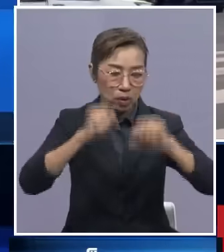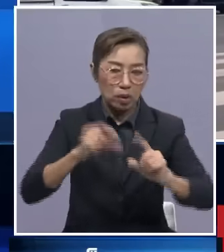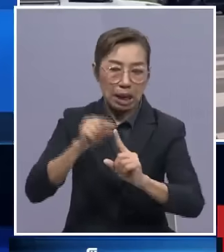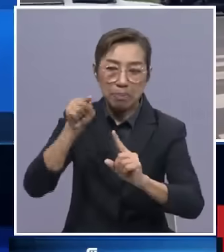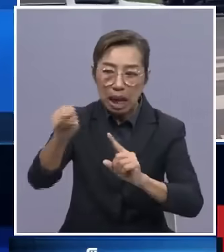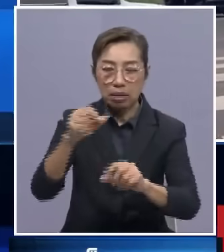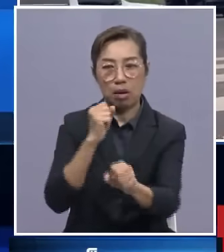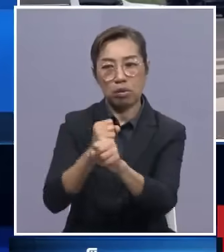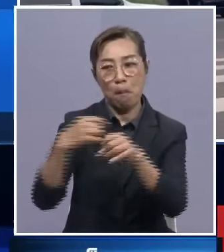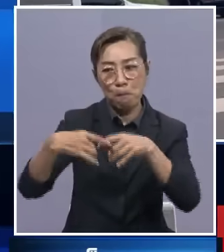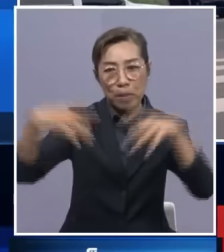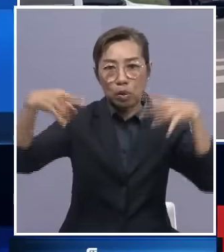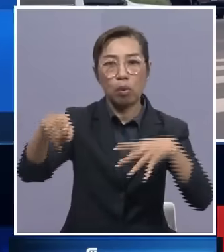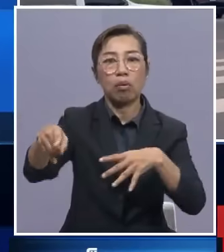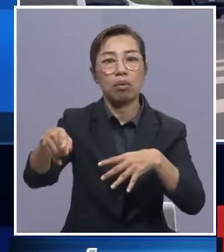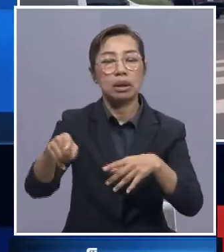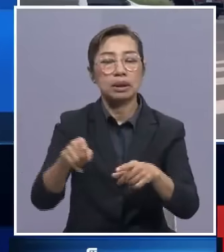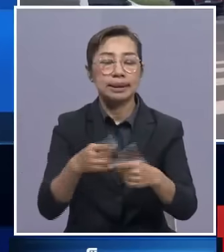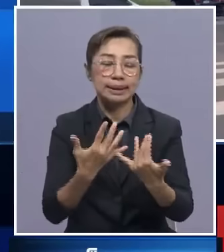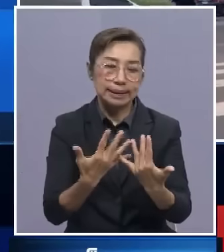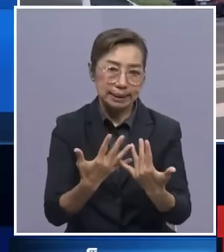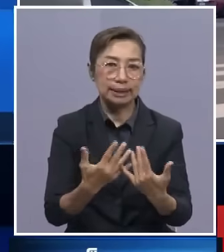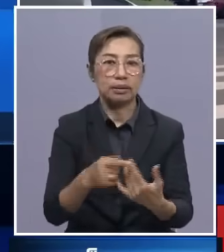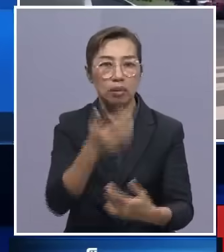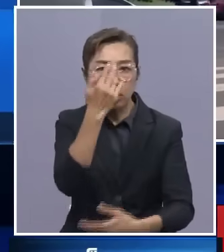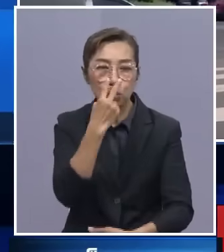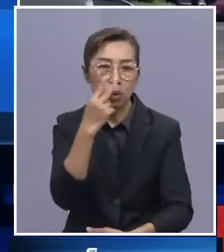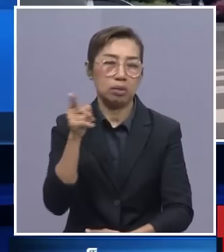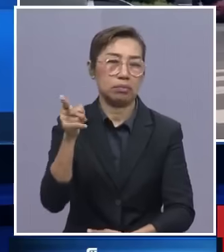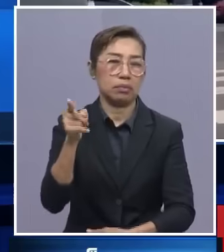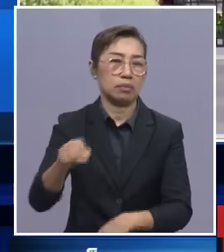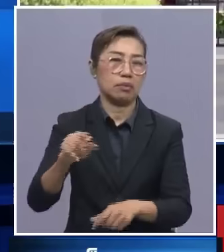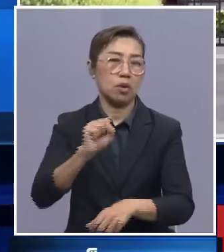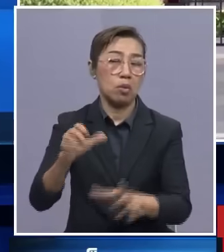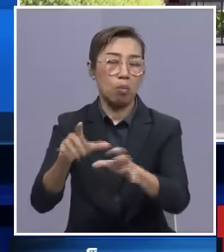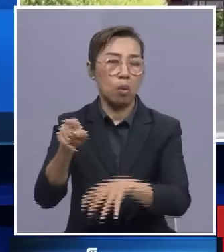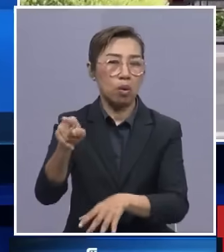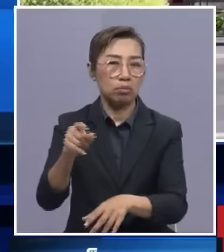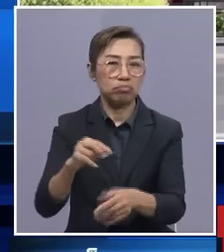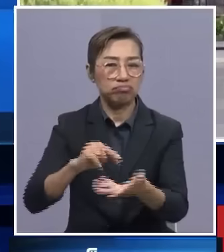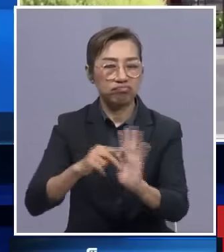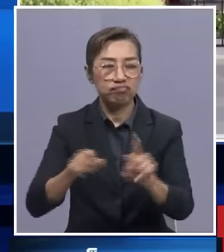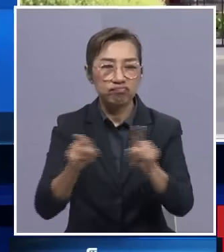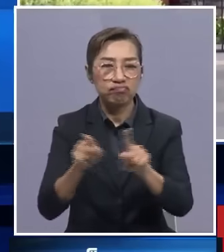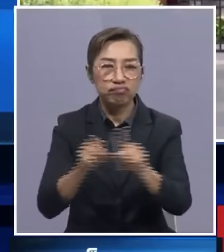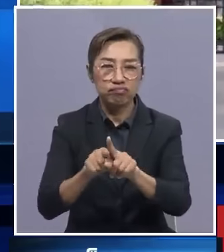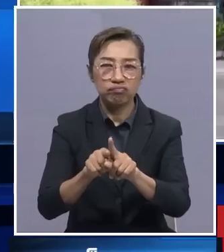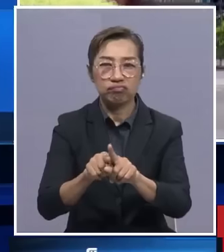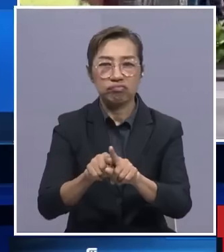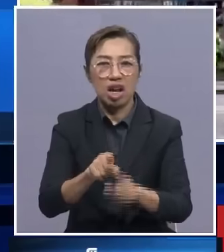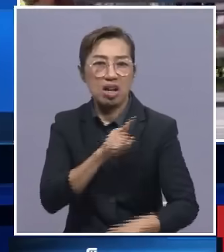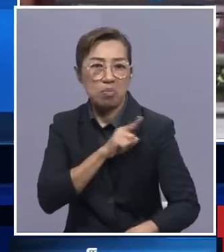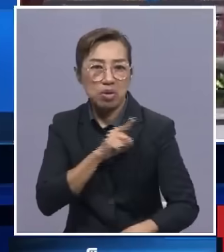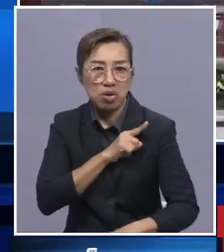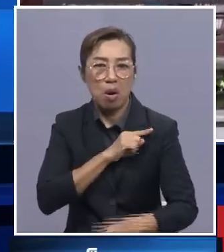ครับก็คือสาระสำคัญที่มีการพิจารณากันก็คือเห็นว่าไม่ได้มีการแสดงความเอ่อรับผิด